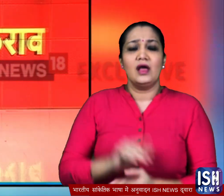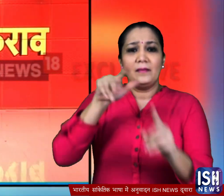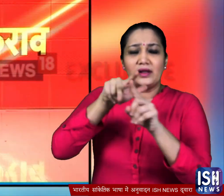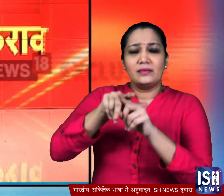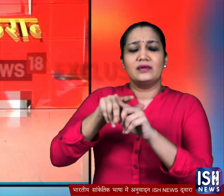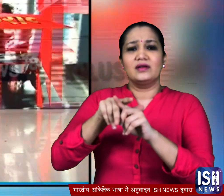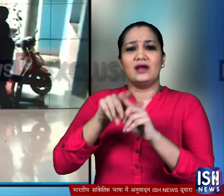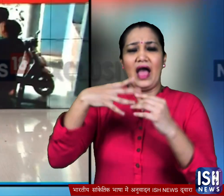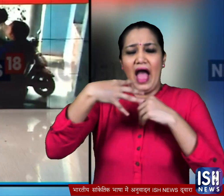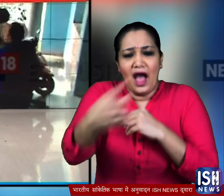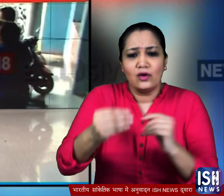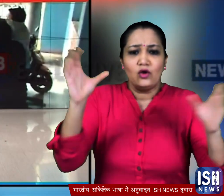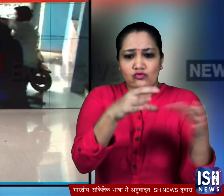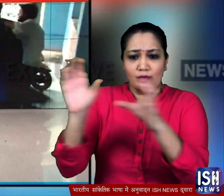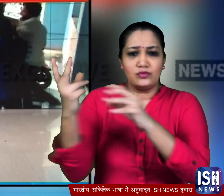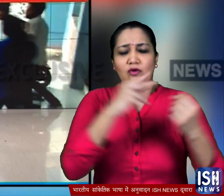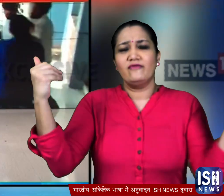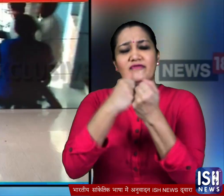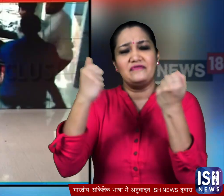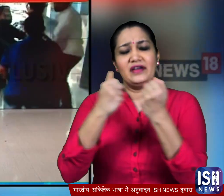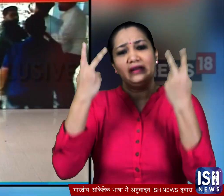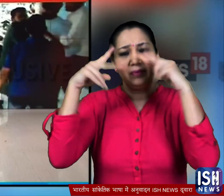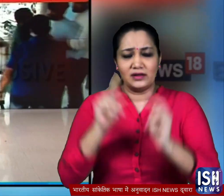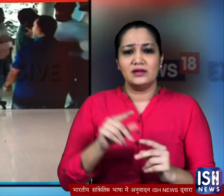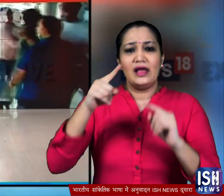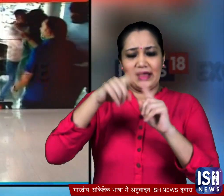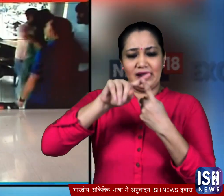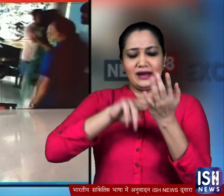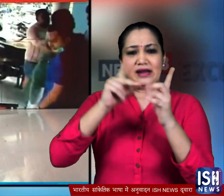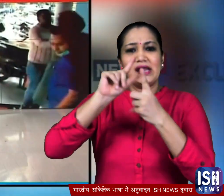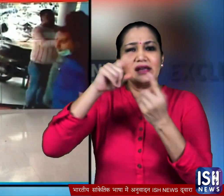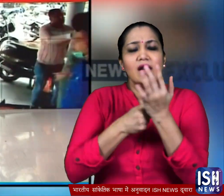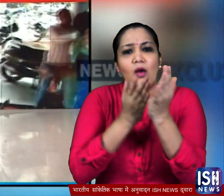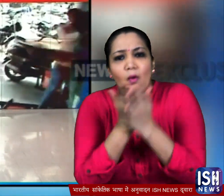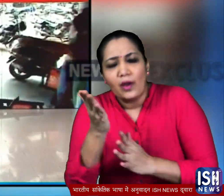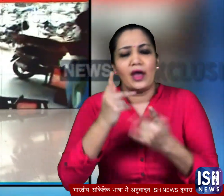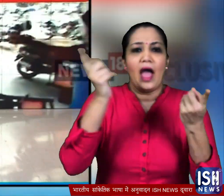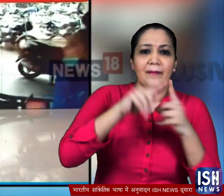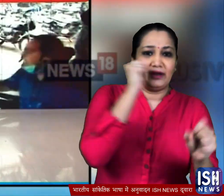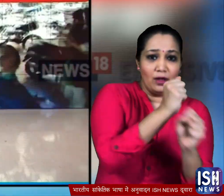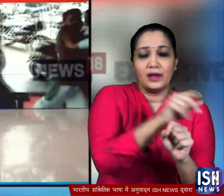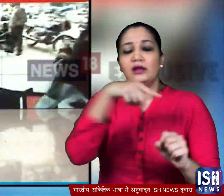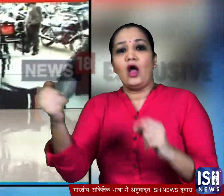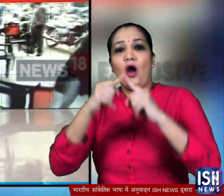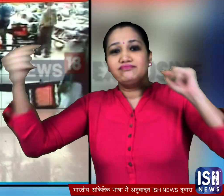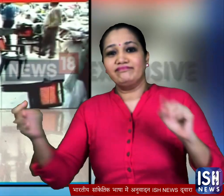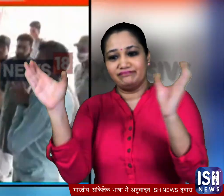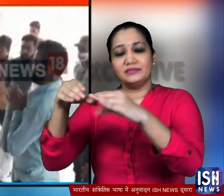बाहर दो पक्षों के बीच जमकर मारपीट हो गई। बताया गया कि टेंडर जारी करने के तरीके पर पक्ष और विपक्ष के नेताओं में तीखी बहस हो